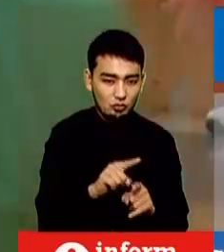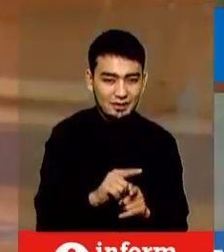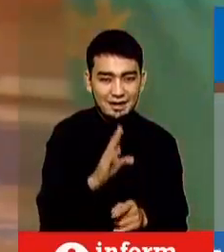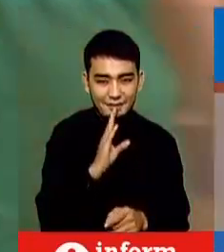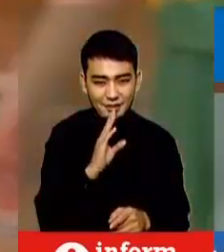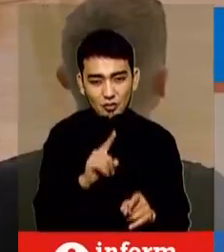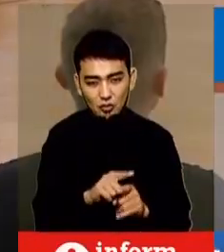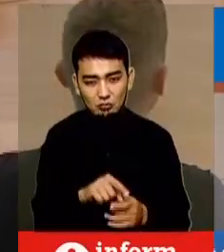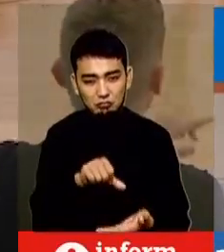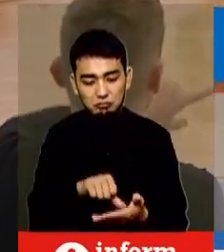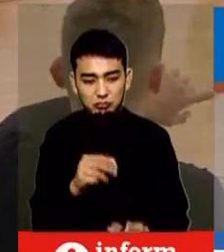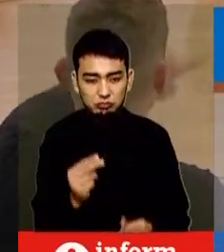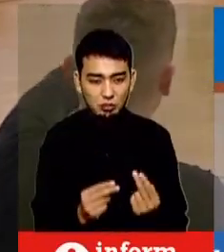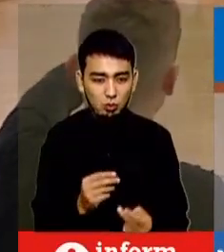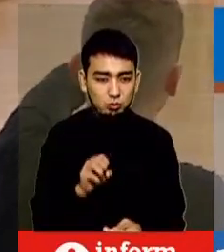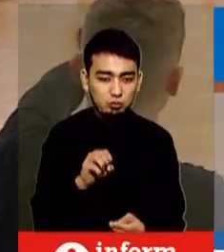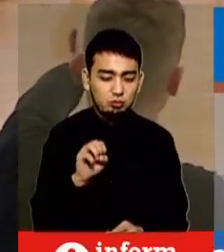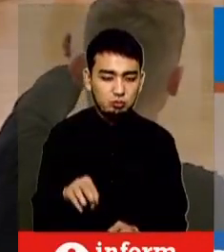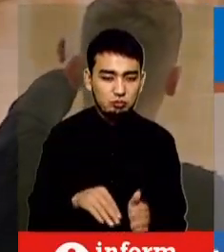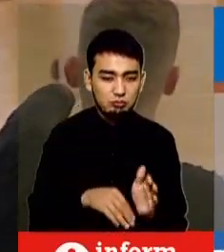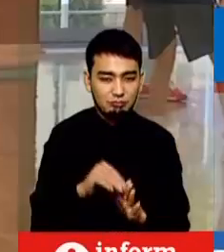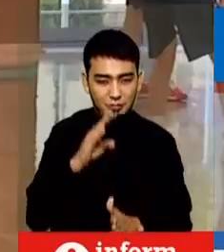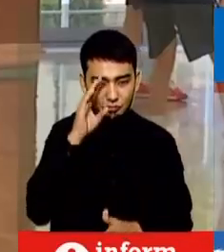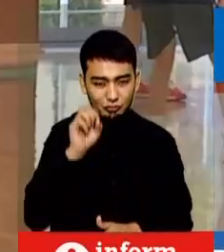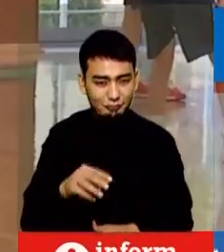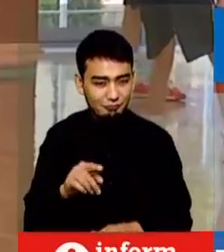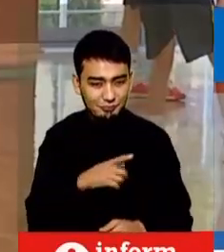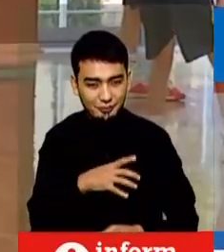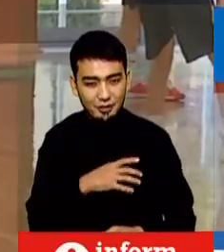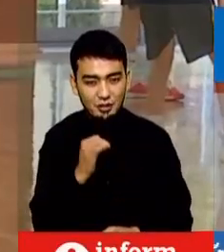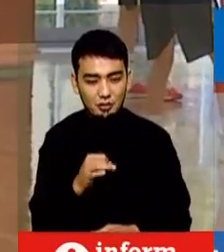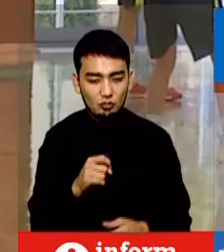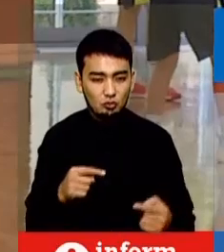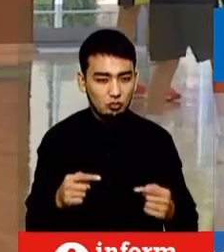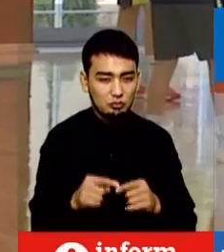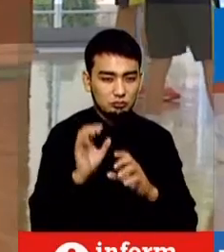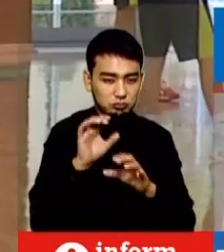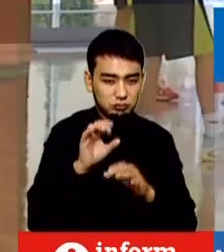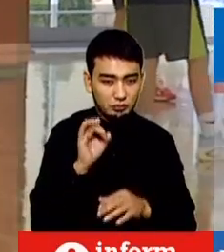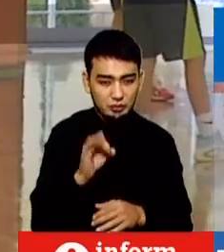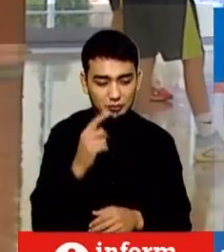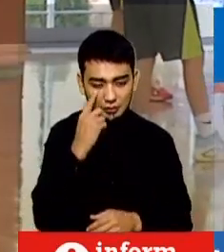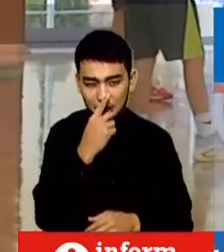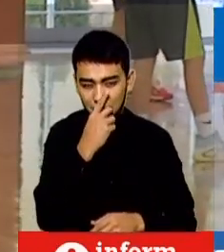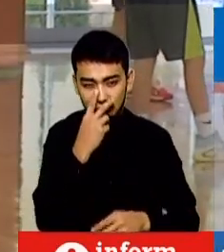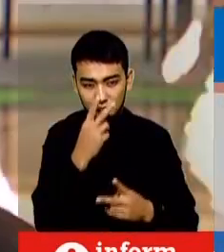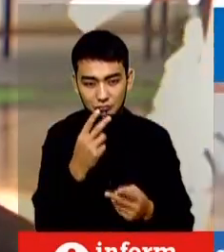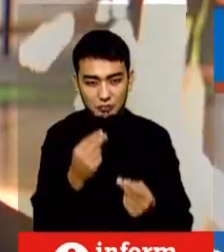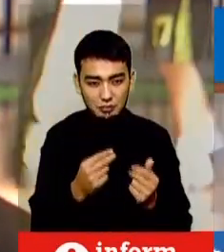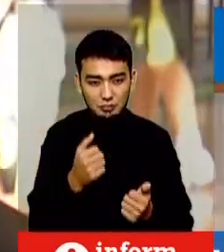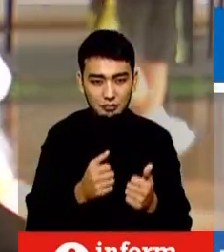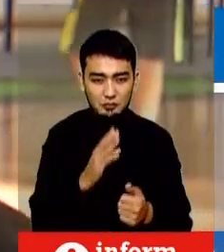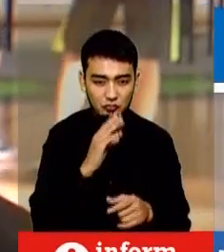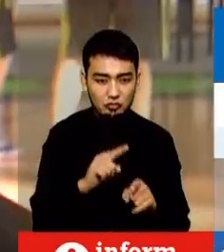играют ничуть не хуже мальчиков. Техника, плавность движений, точность бросков – вот что первое бросается в глаза при просмотре игры.